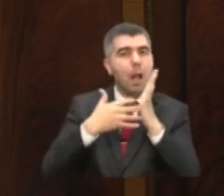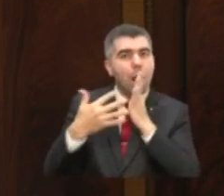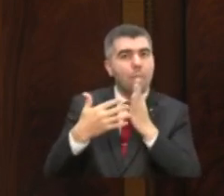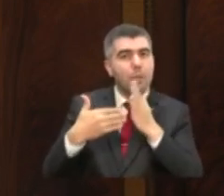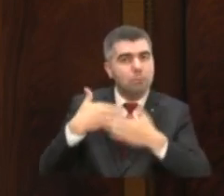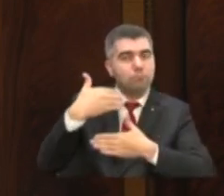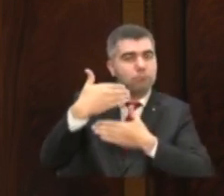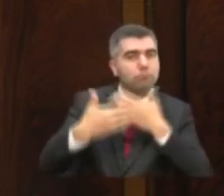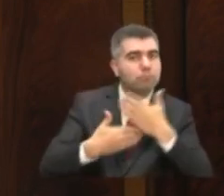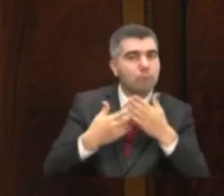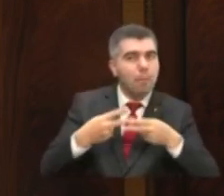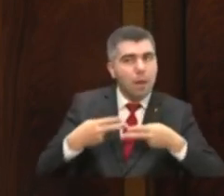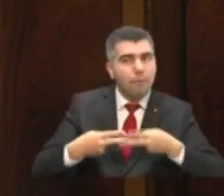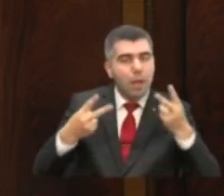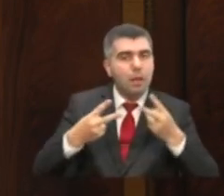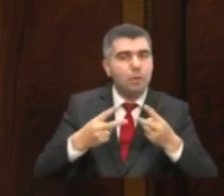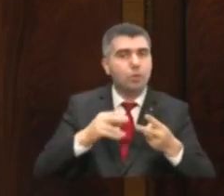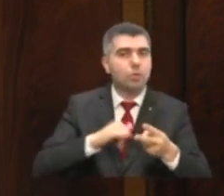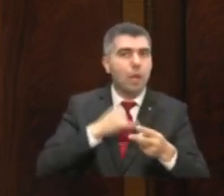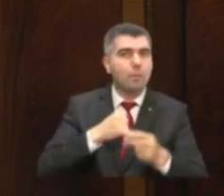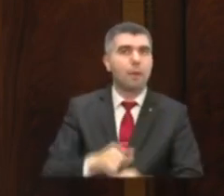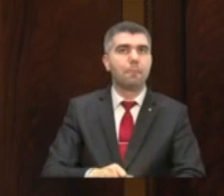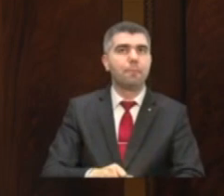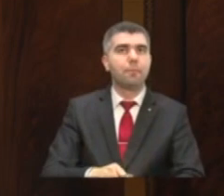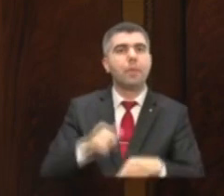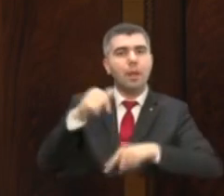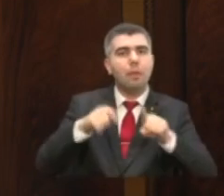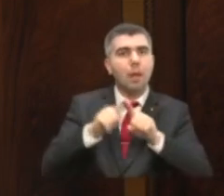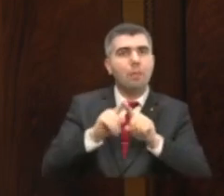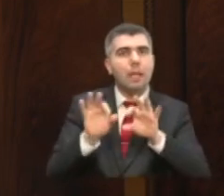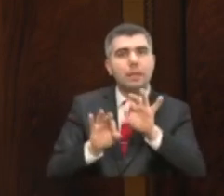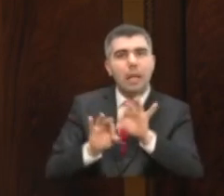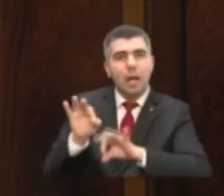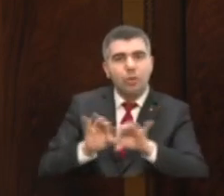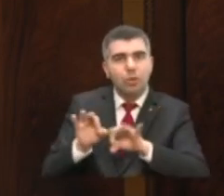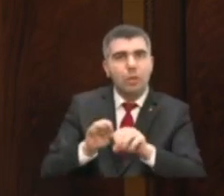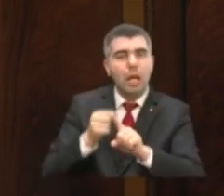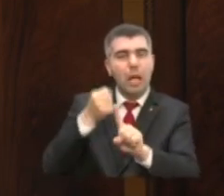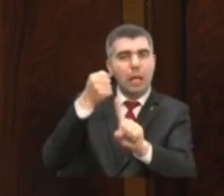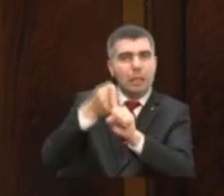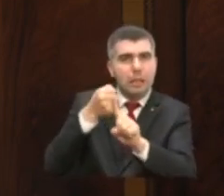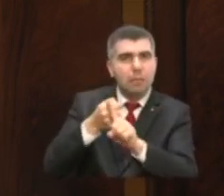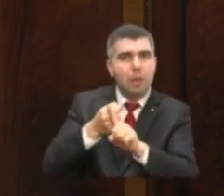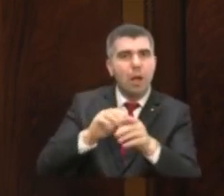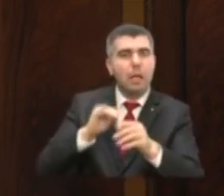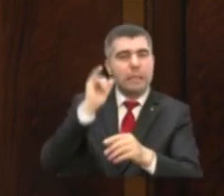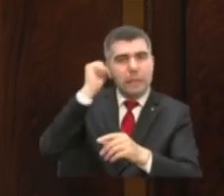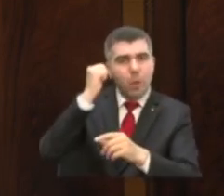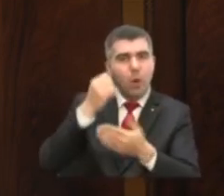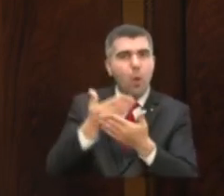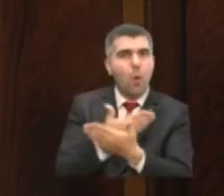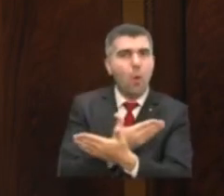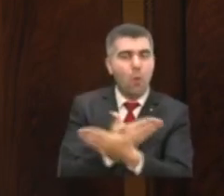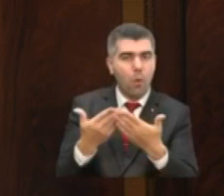ببرنامج مندمج للمغاربة. وتتقولوا بأن عندنا استراتيجيات وطنية، استراتيجيات تشغيل وتكوين مهني. هذيك استراتيجيات أصلا إلا